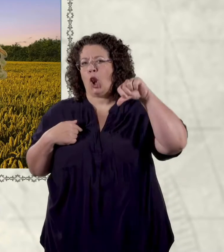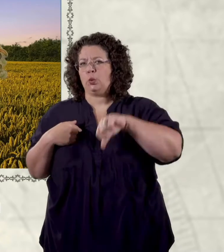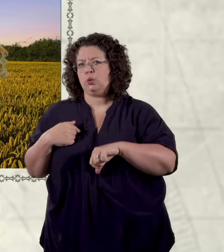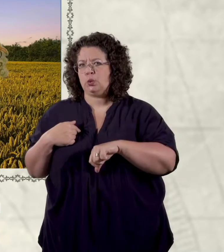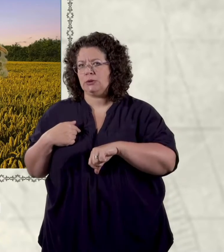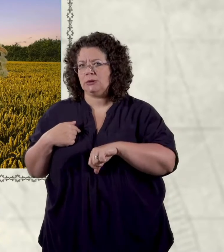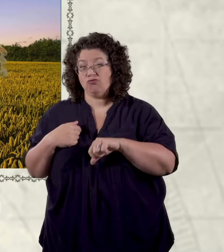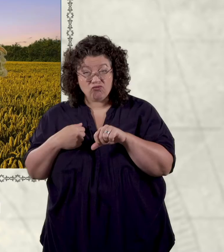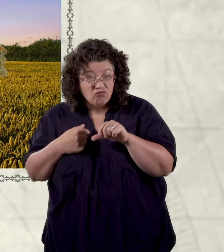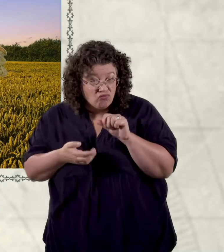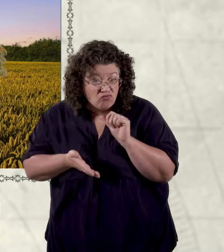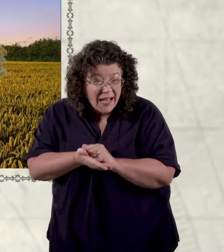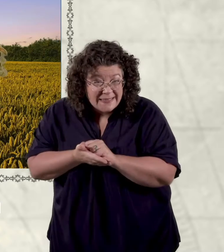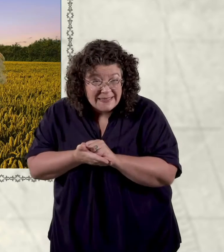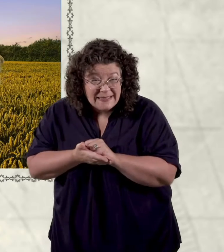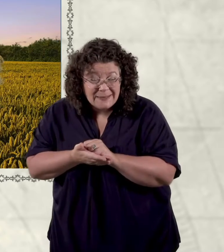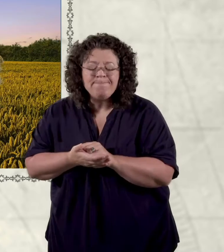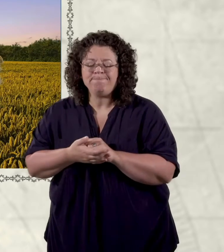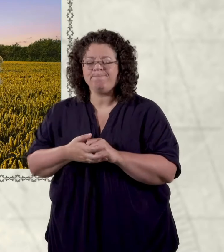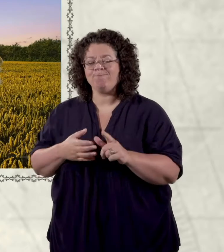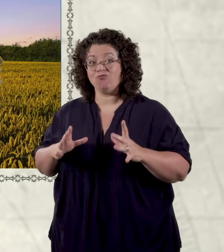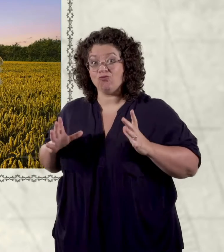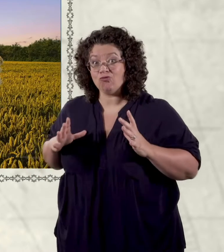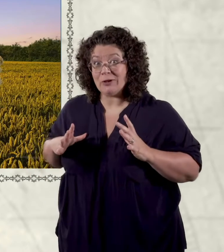mi fydda'r Celtiaid yn colli. Ie, sgwarnog?